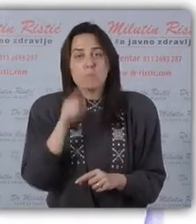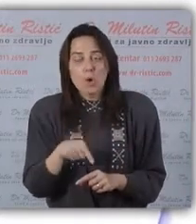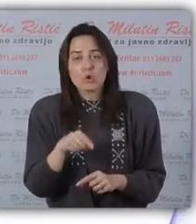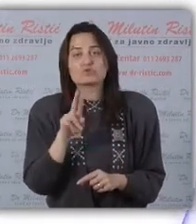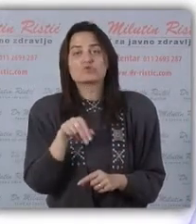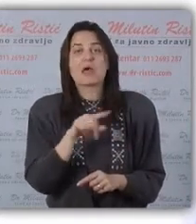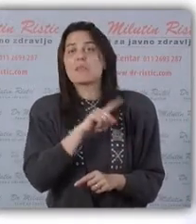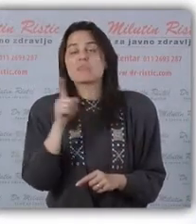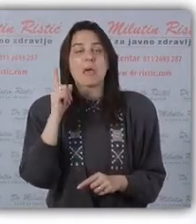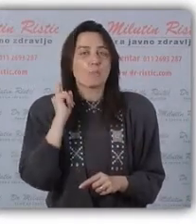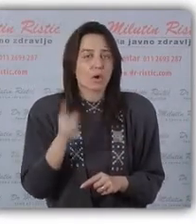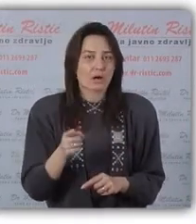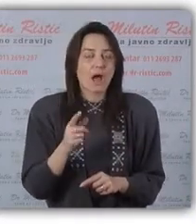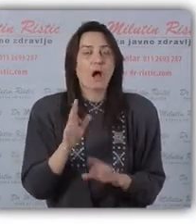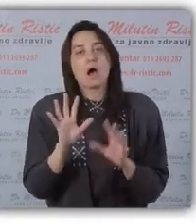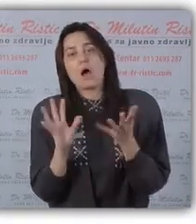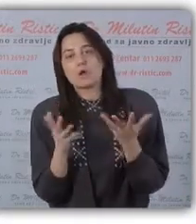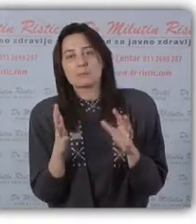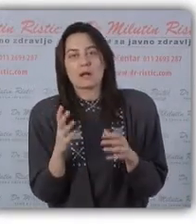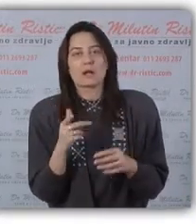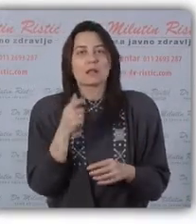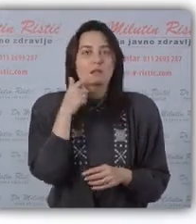gde može i ne mora. Otprilike,